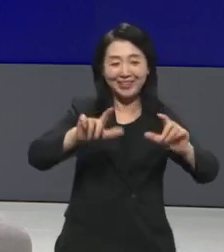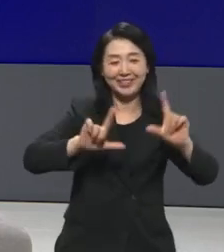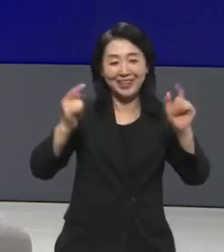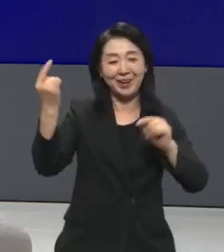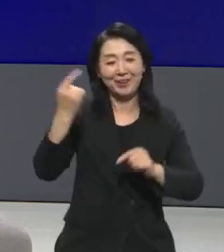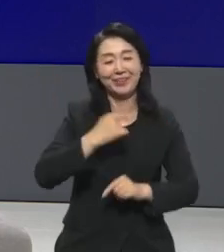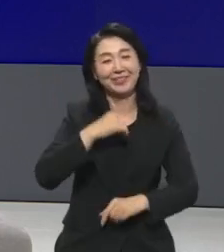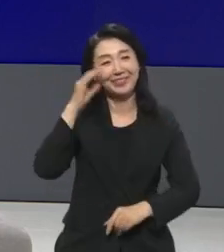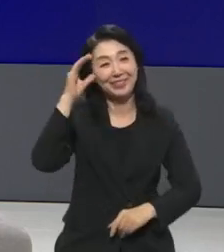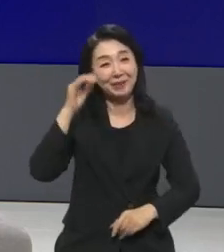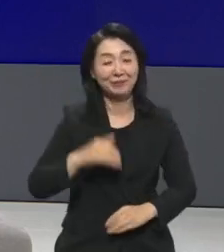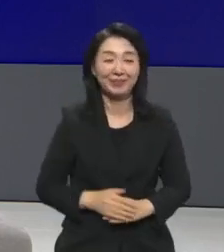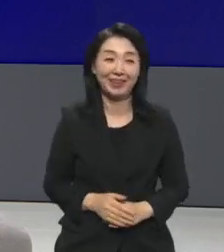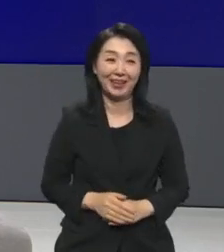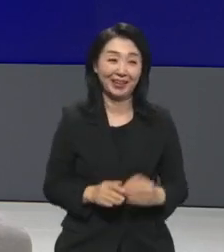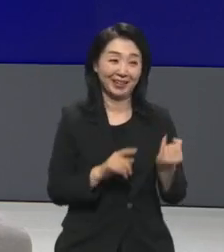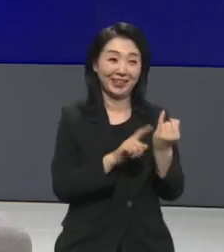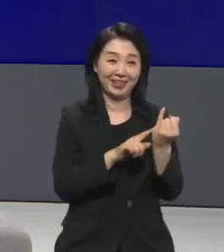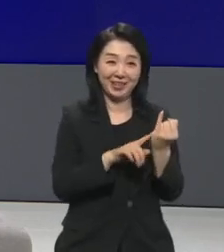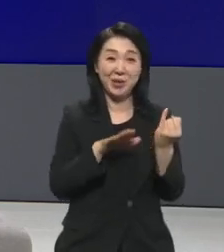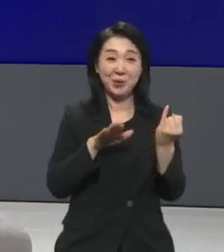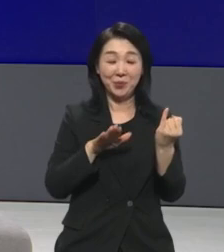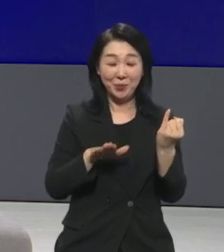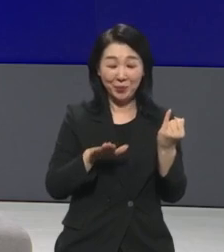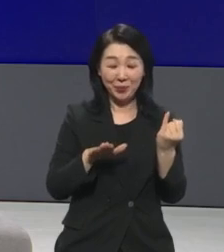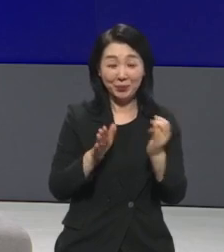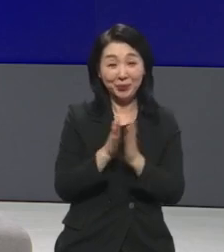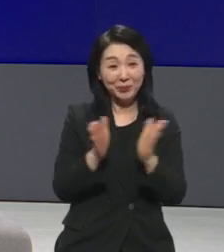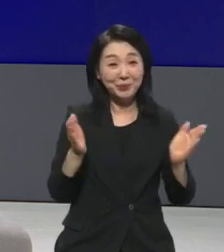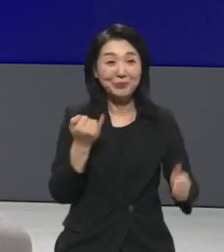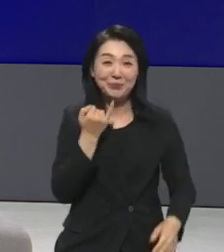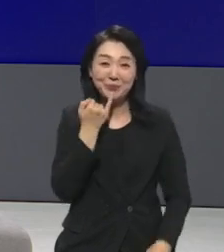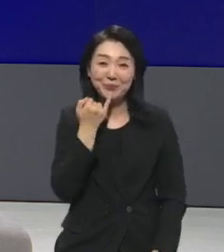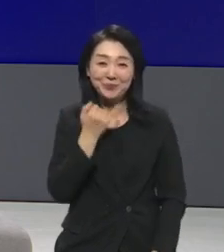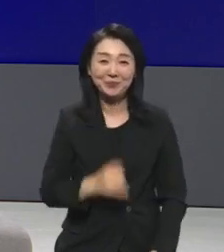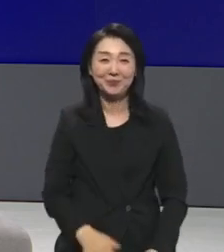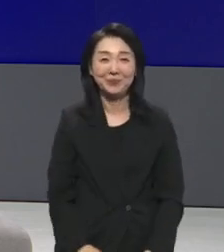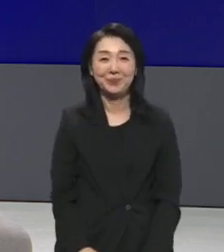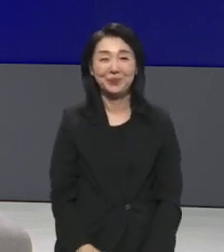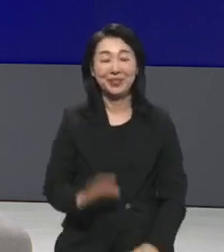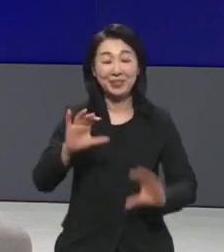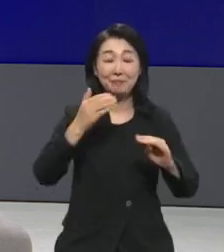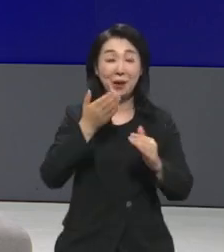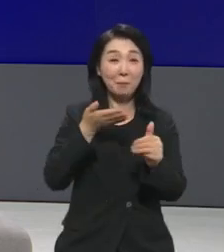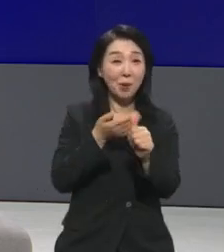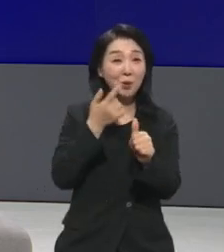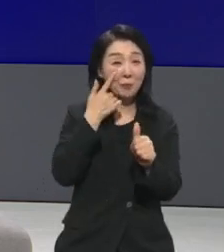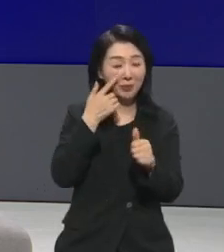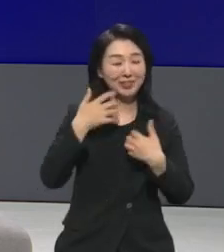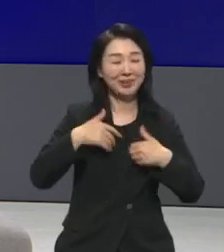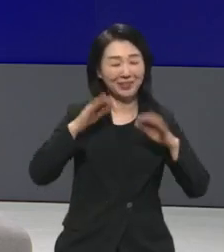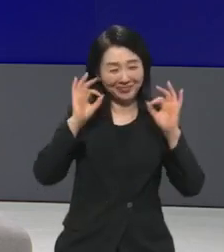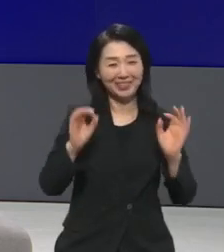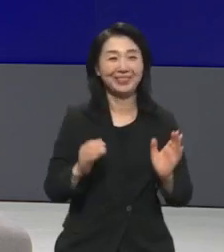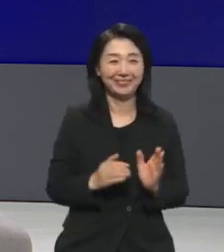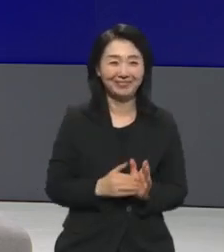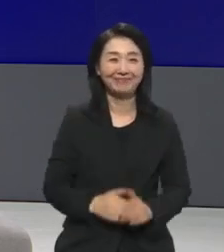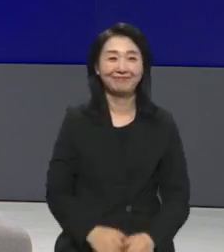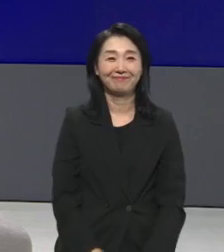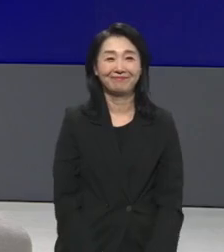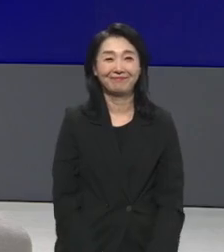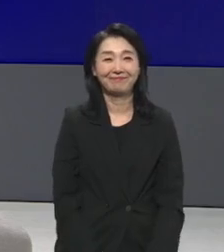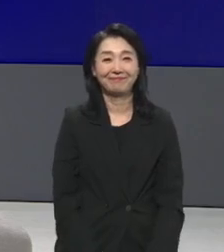네. 3대 분이 정희윤 기자 오늘 아주 스타트가 좋은 것 같아요. 김밥 감사합니다. 먹여보니 재밌게 잘 들었습니다.